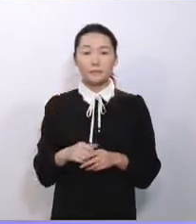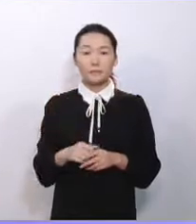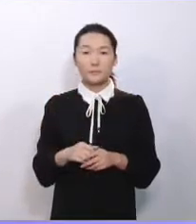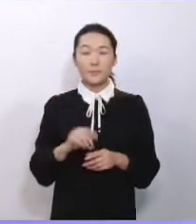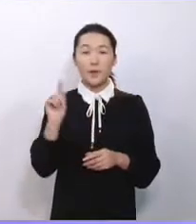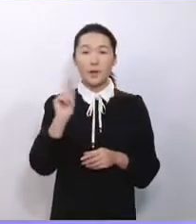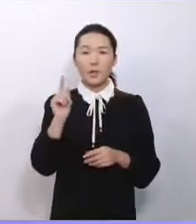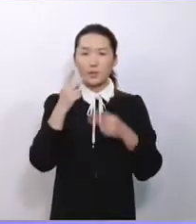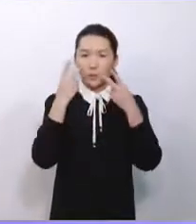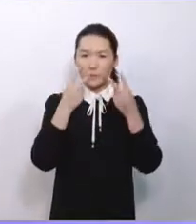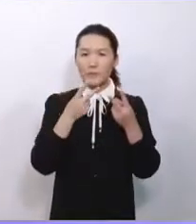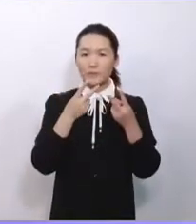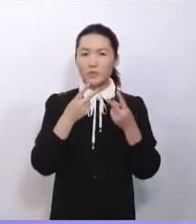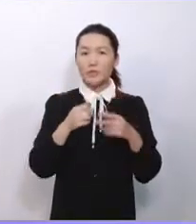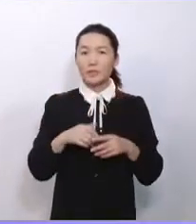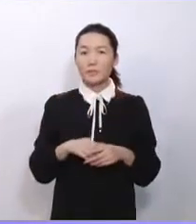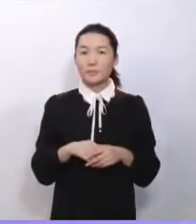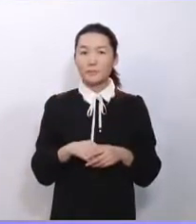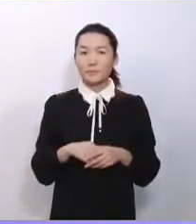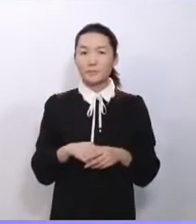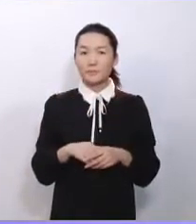20. Что вы замечаете, ребята?